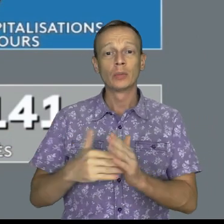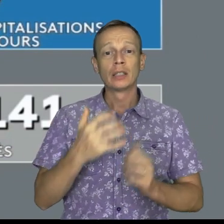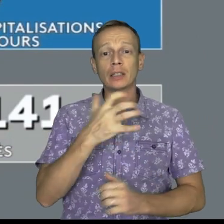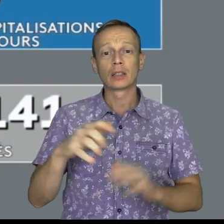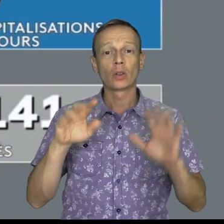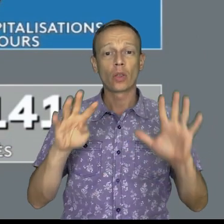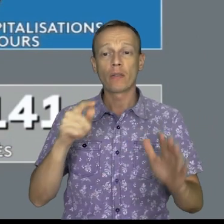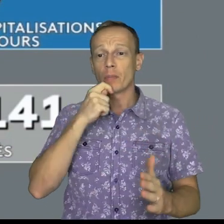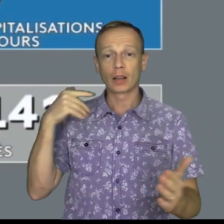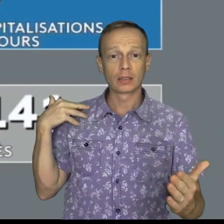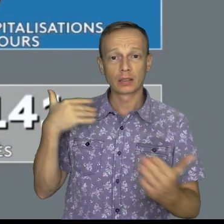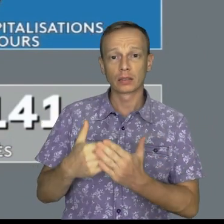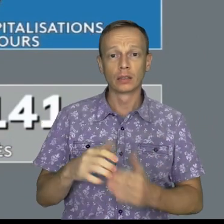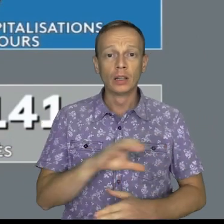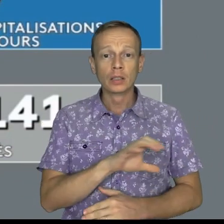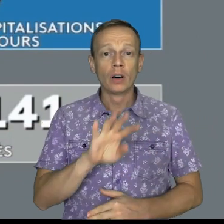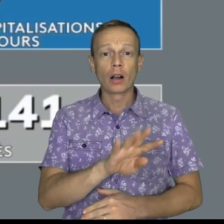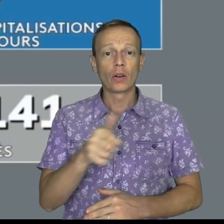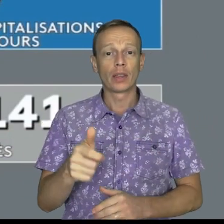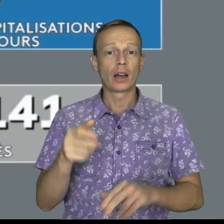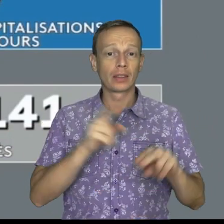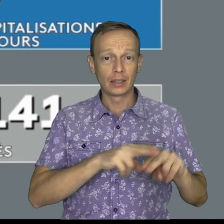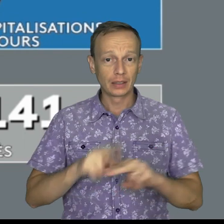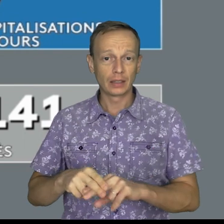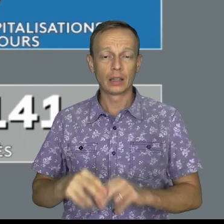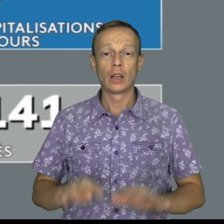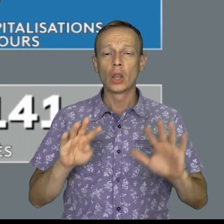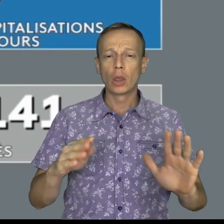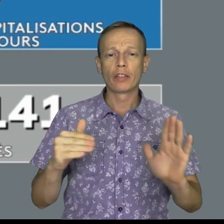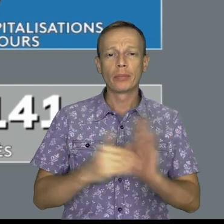509 depuis le mois de mars dernier, 141 décès,